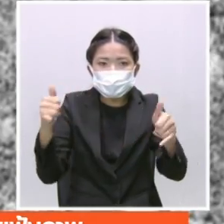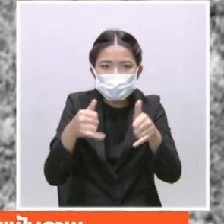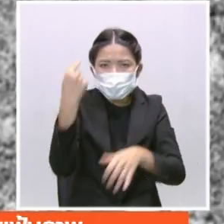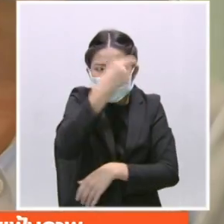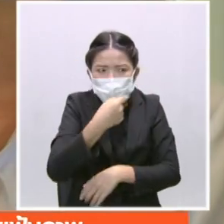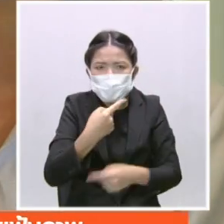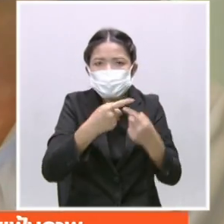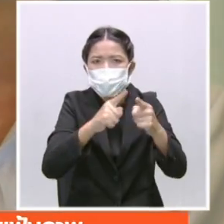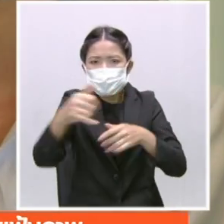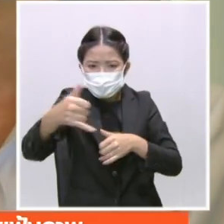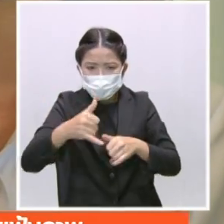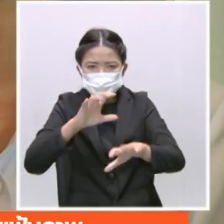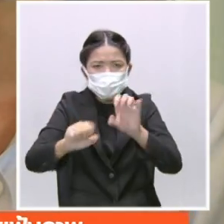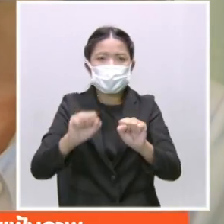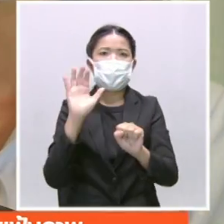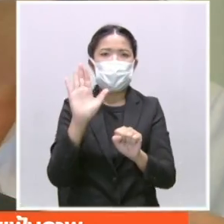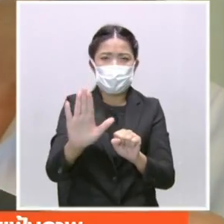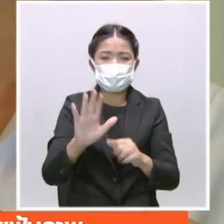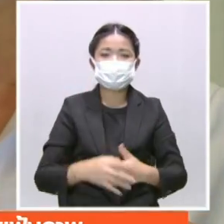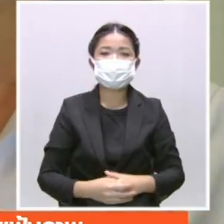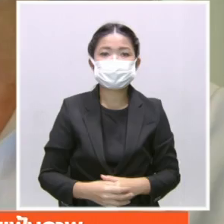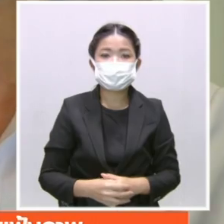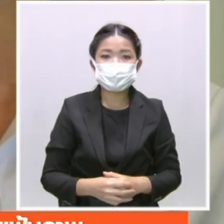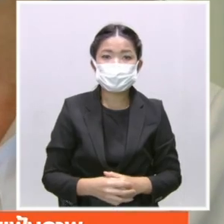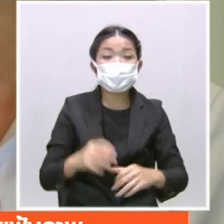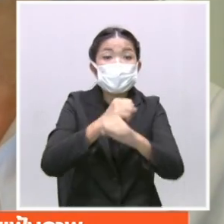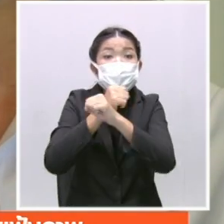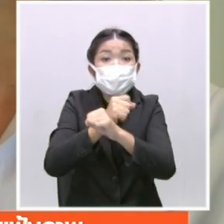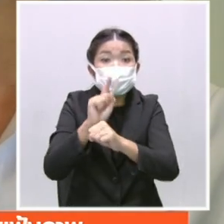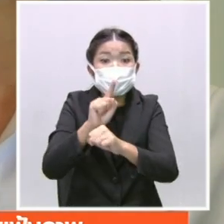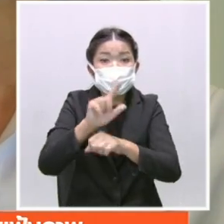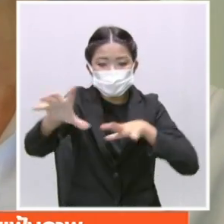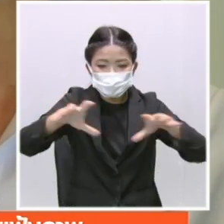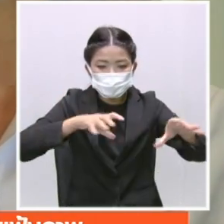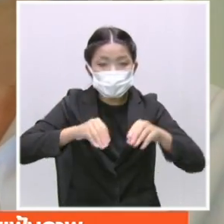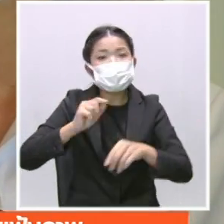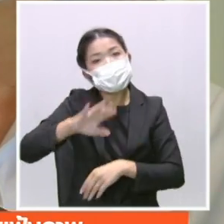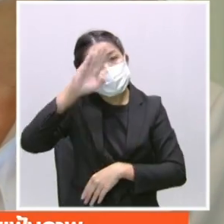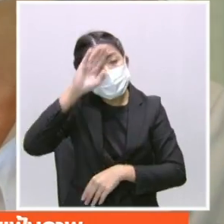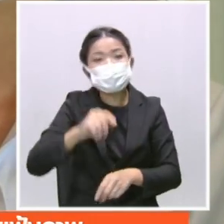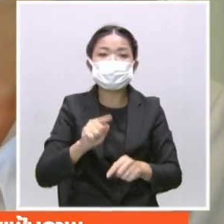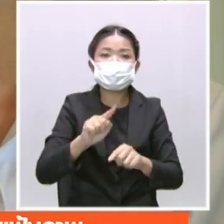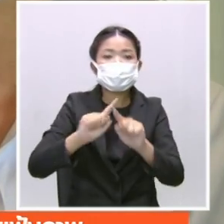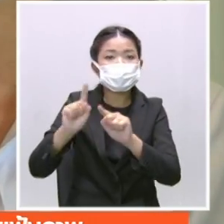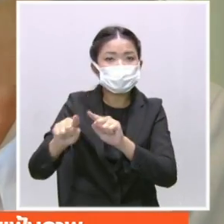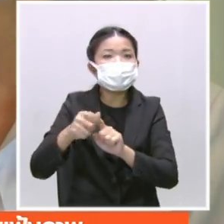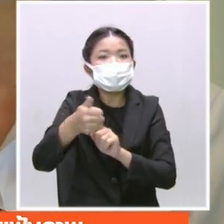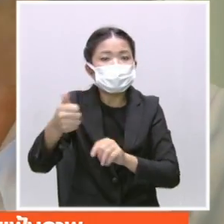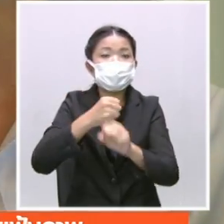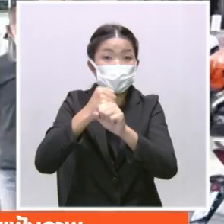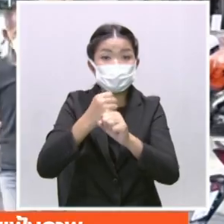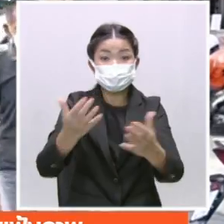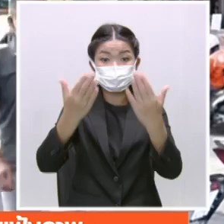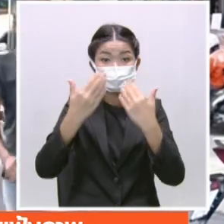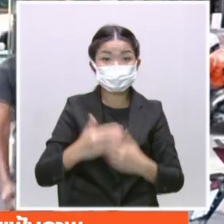แปลกหน้าเพื่อลดความเสี่ยงในการติดเชื้อฝีดาดลิงและป้องกันโรคติดต่อทางเพศสัมพันธ์อื่นๆอีกด้วยค่ะ